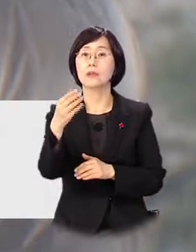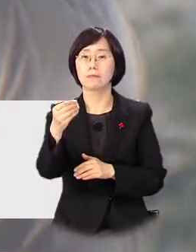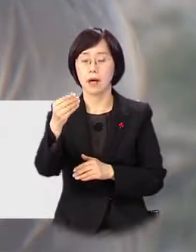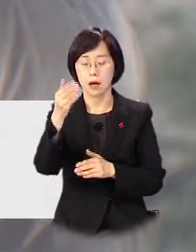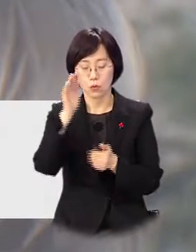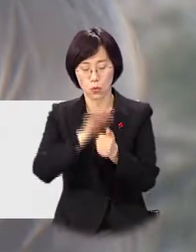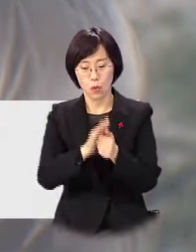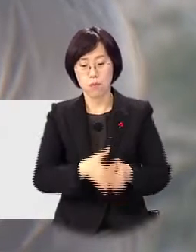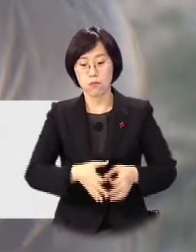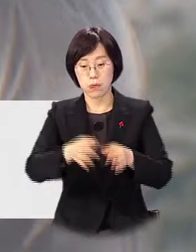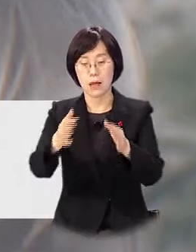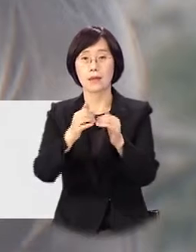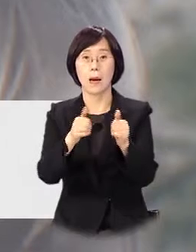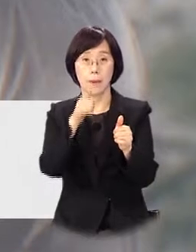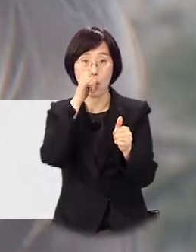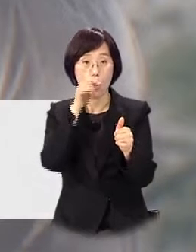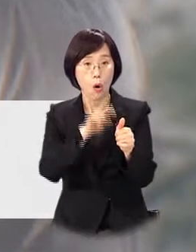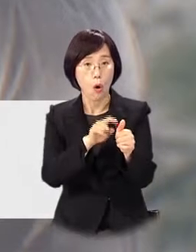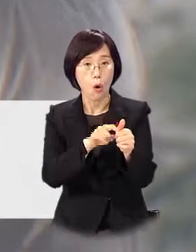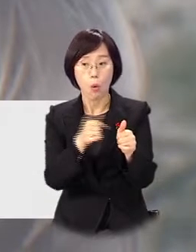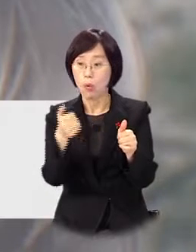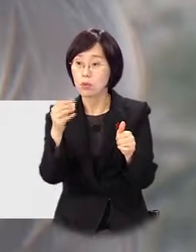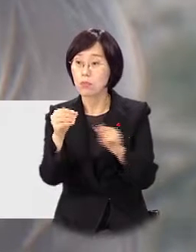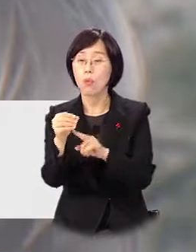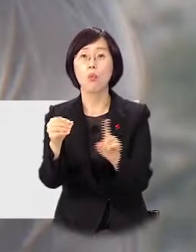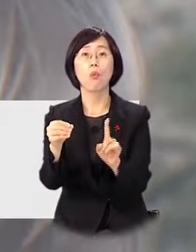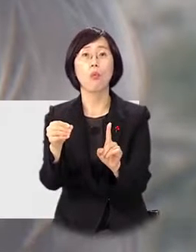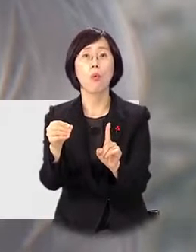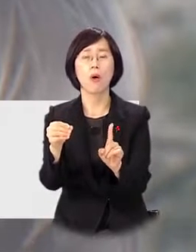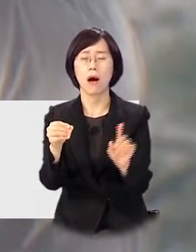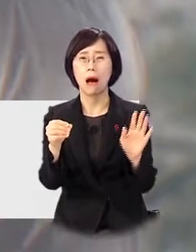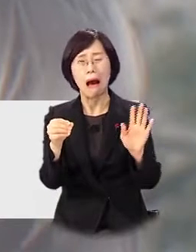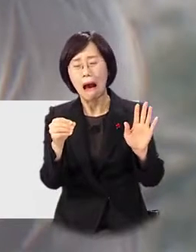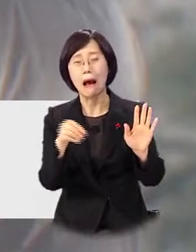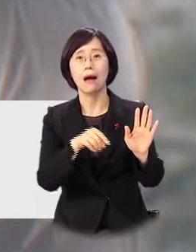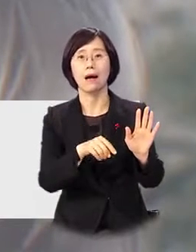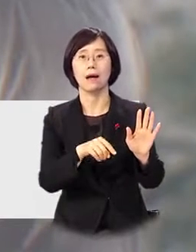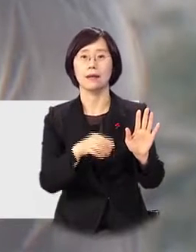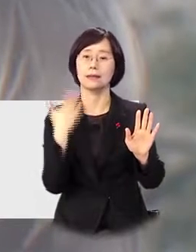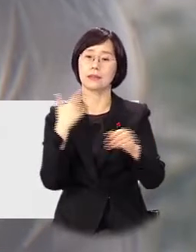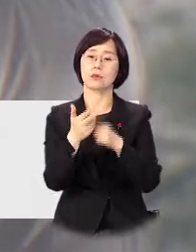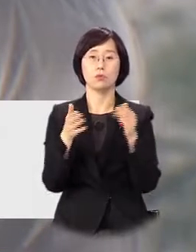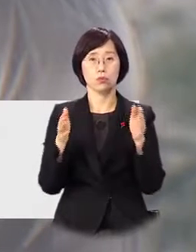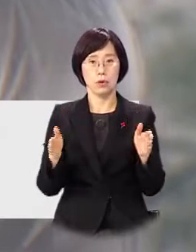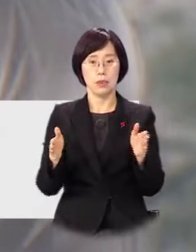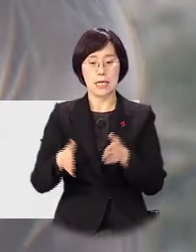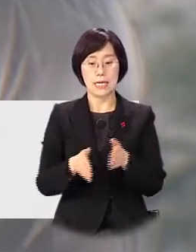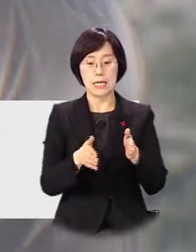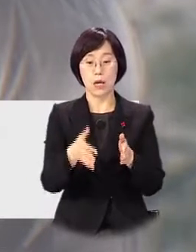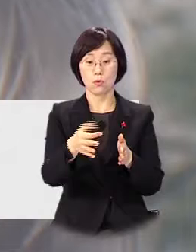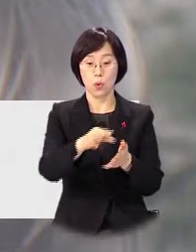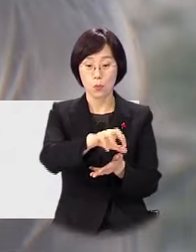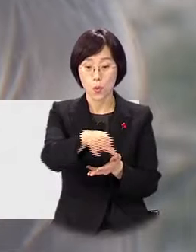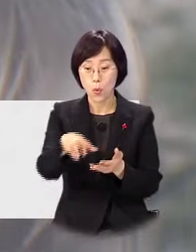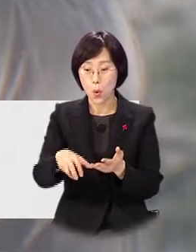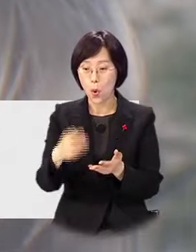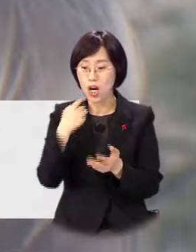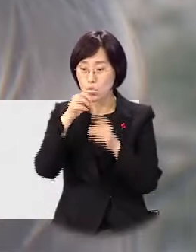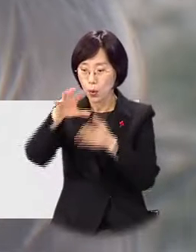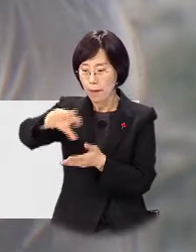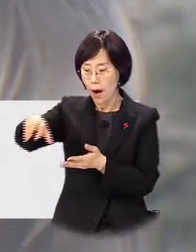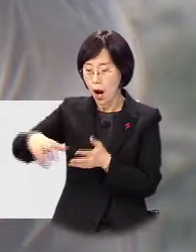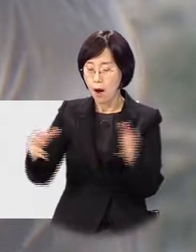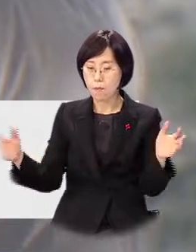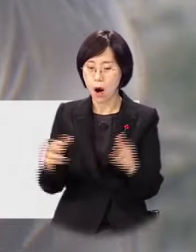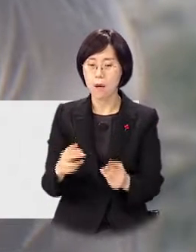원을 기부하신 분인데요. 50만 원이 뭐 그리 대수냐고 하시겠지만 지난 7년 동안 거리의 동전과 폐지를 수거해